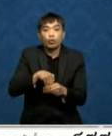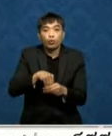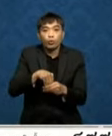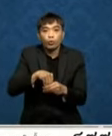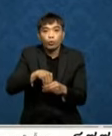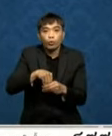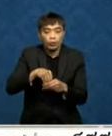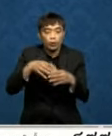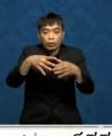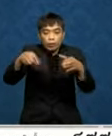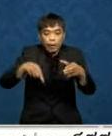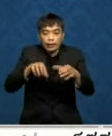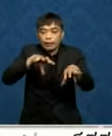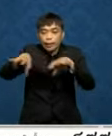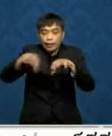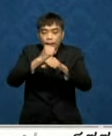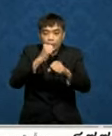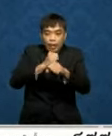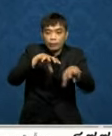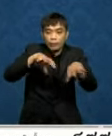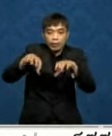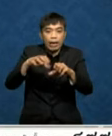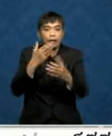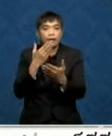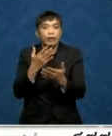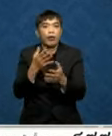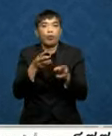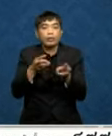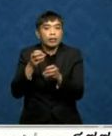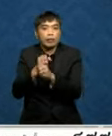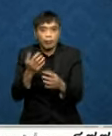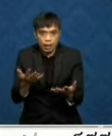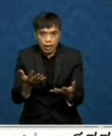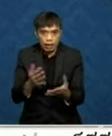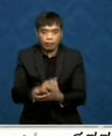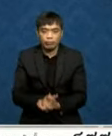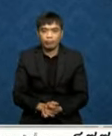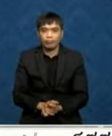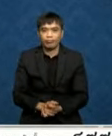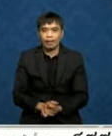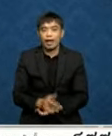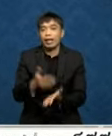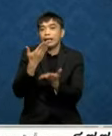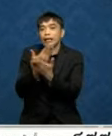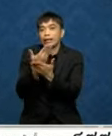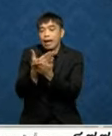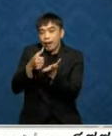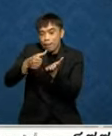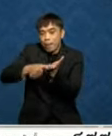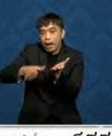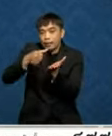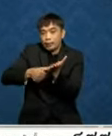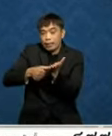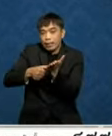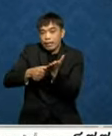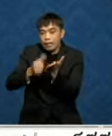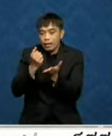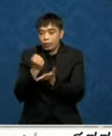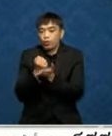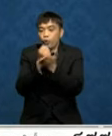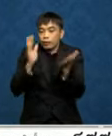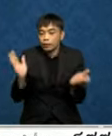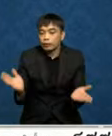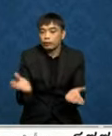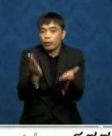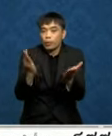ไม่ใช่เป็นเรื่องจับผิดไปเรื่อยๆนะครับแล้วผมเห็นว่าที่เราเอาภาษีมาสนับสนุนพรรคการเมืองเป็นสิ่งที่ดีนะครับ